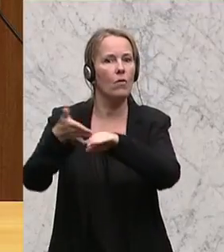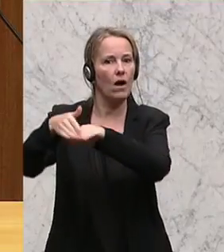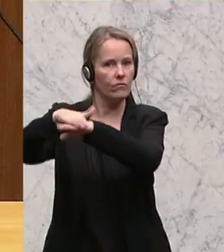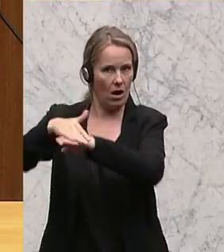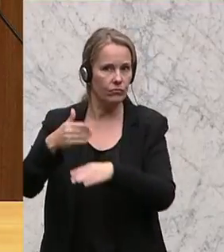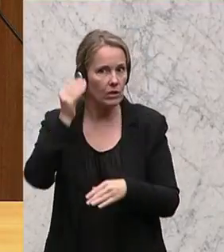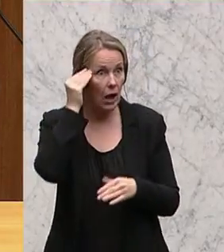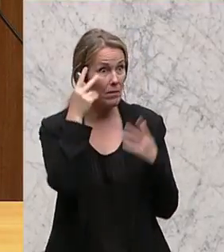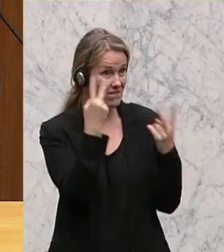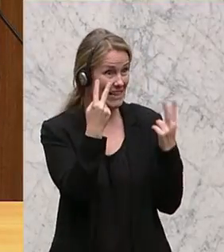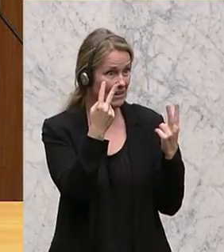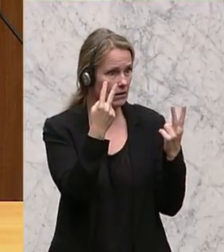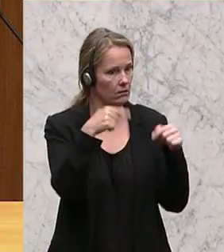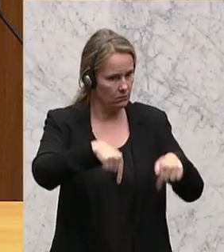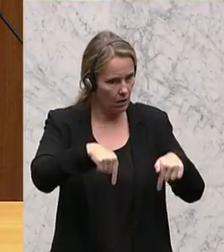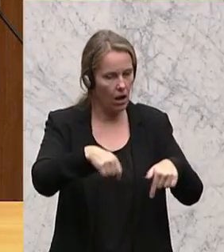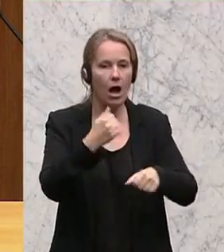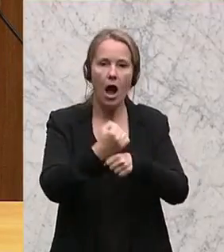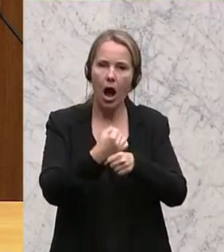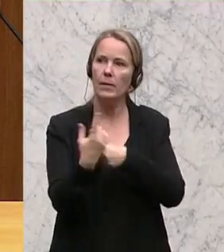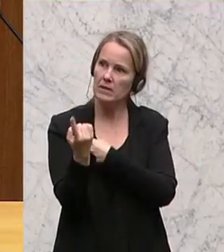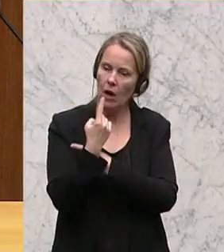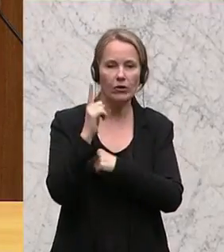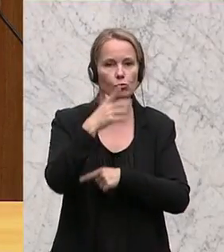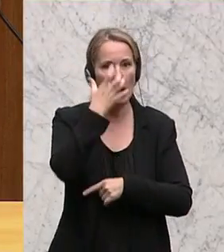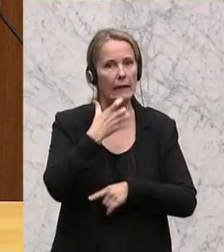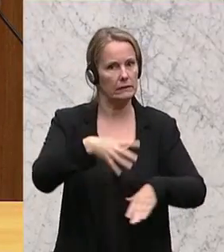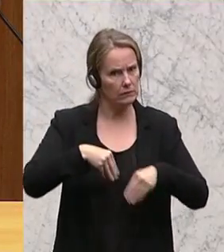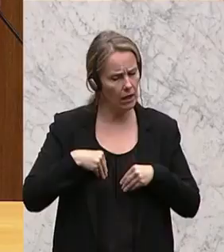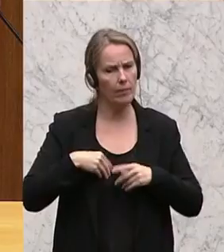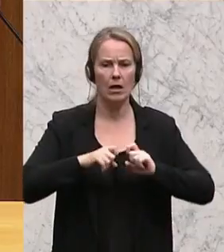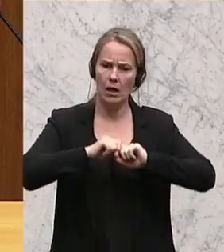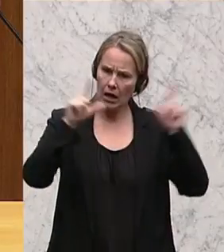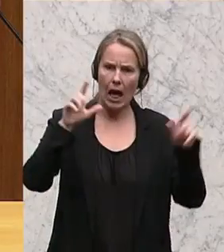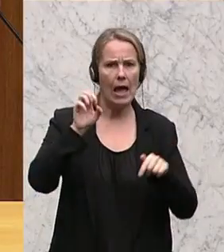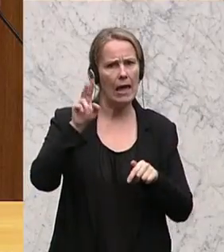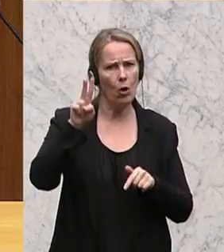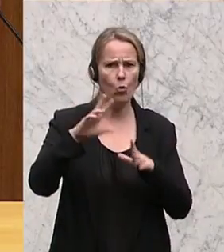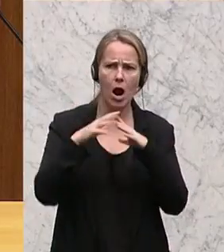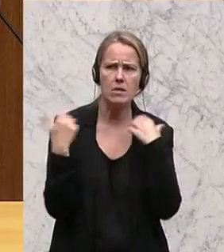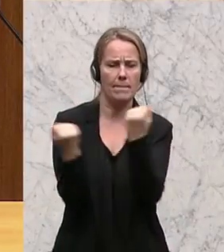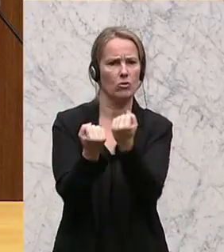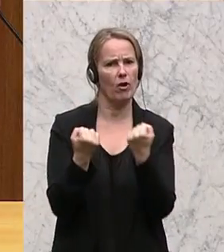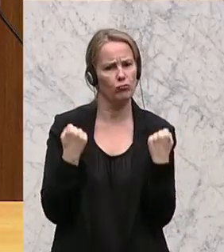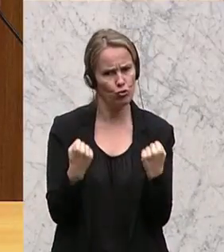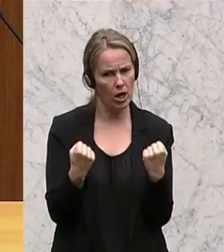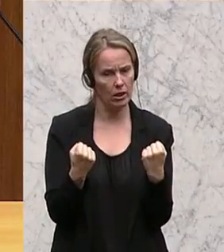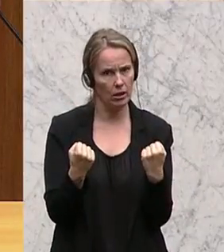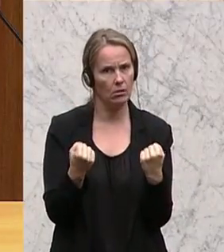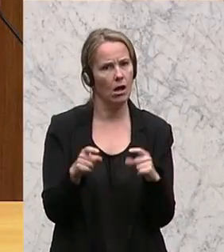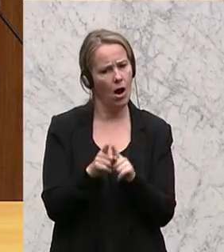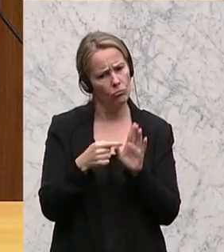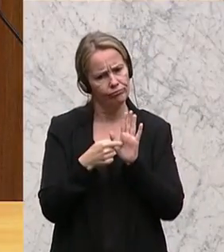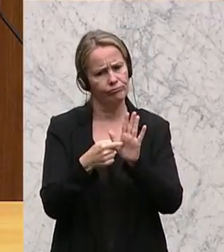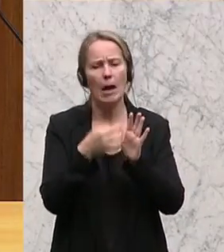ganz wichtig, dass wir hier unseren Arbeitsauftrag ernst nehmen, dass wir hier ganz klar die EU-Gemeinschaft stärken, dass das Image der EU wieder aufpoliert